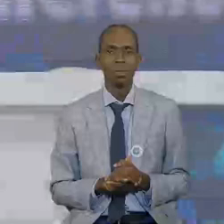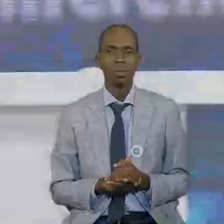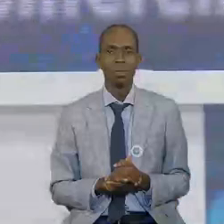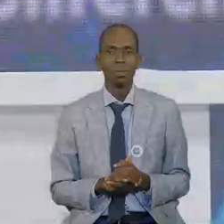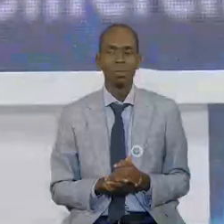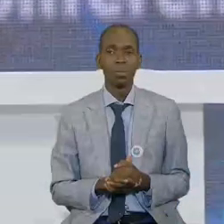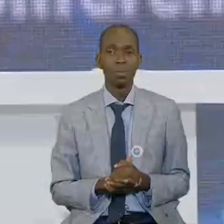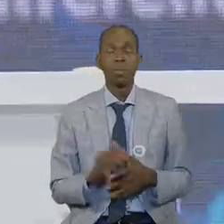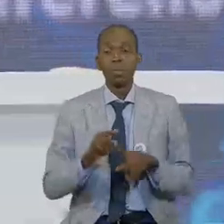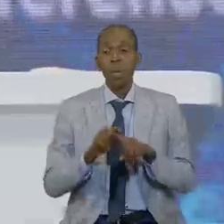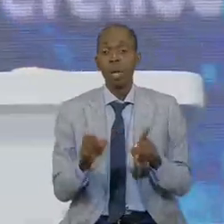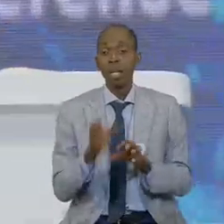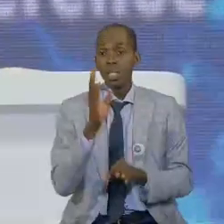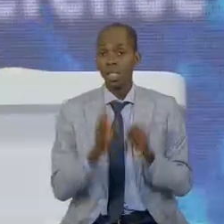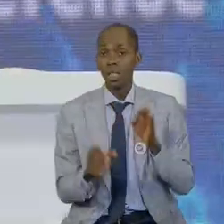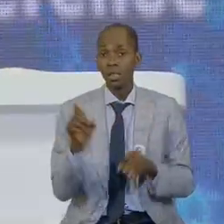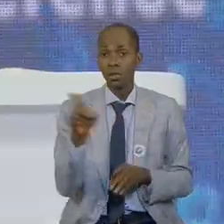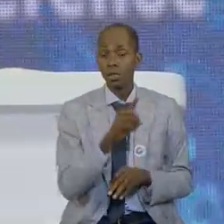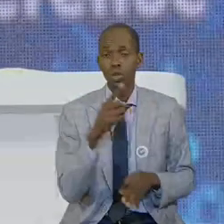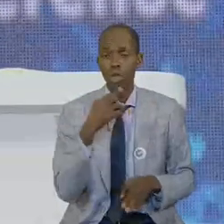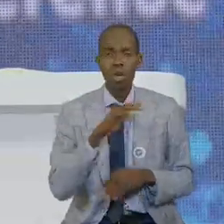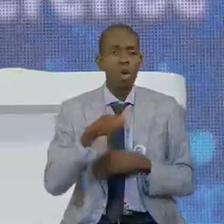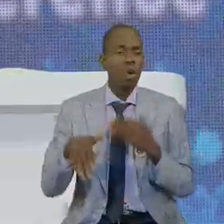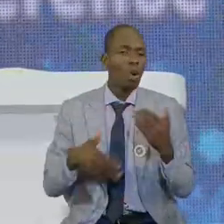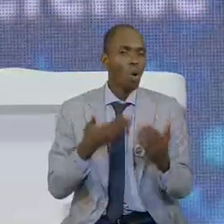qui amène le découragement.